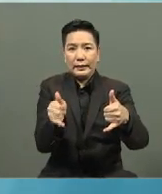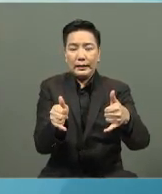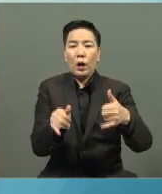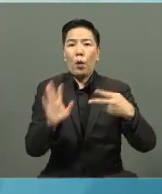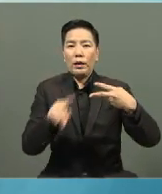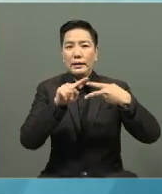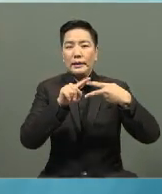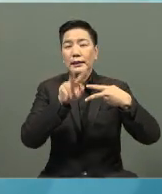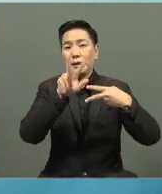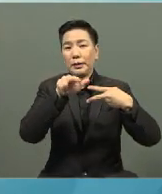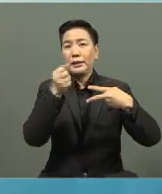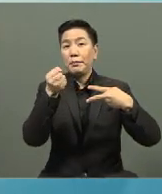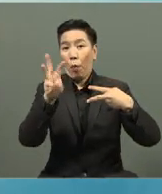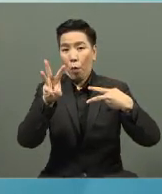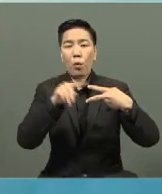3016